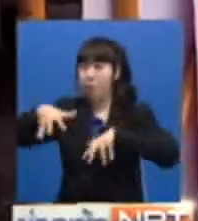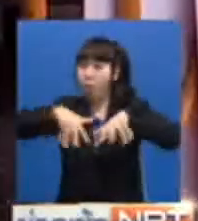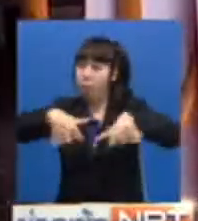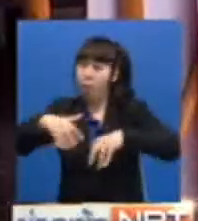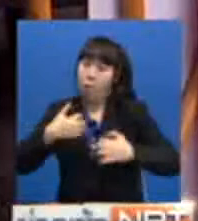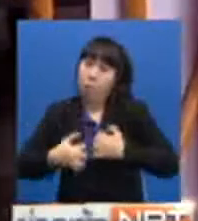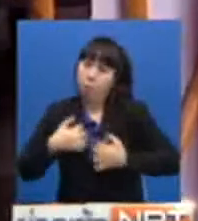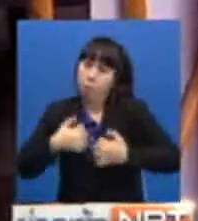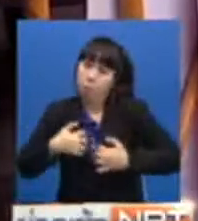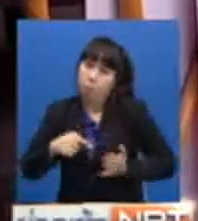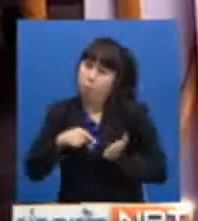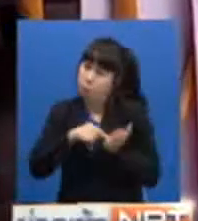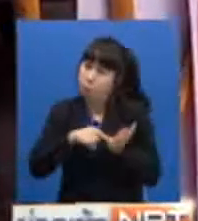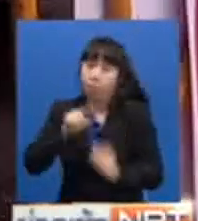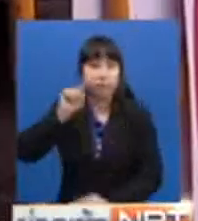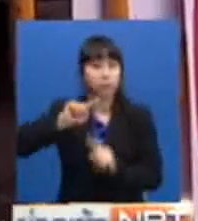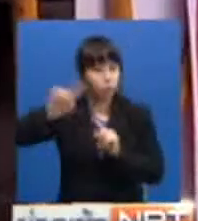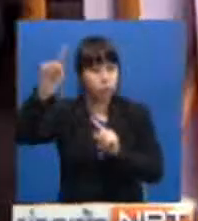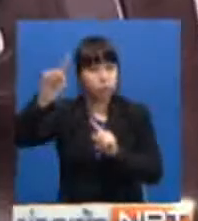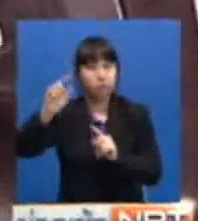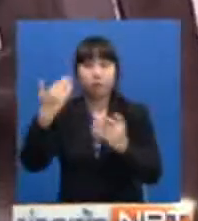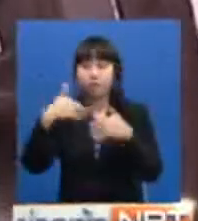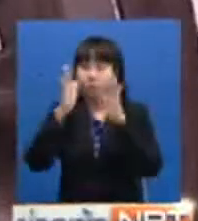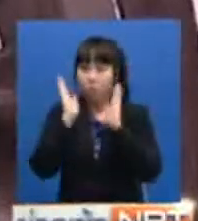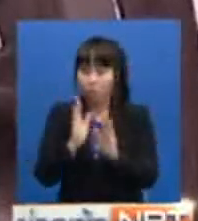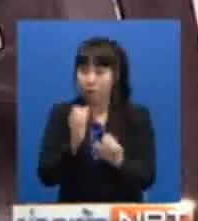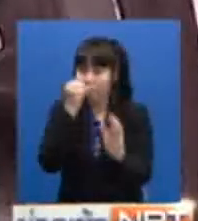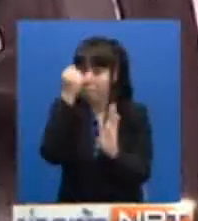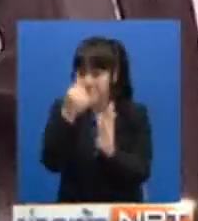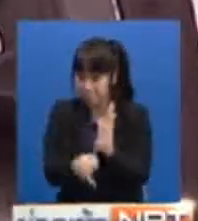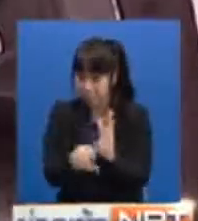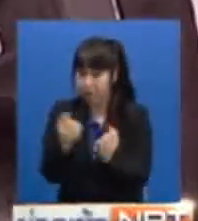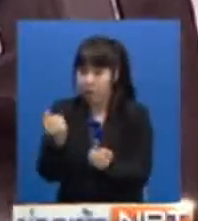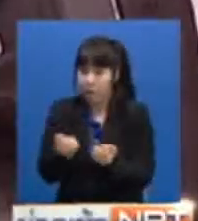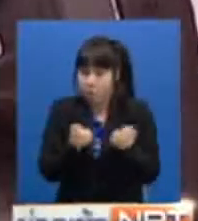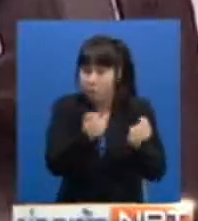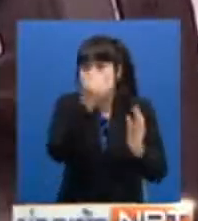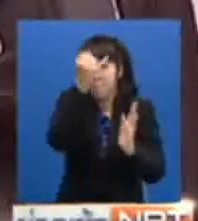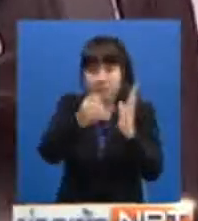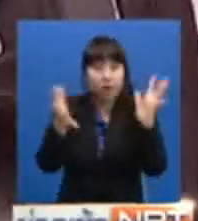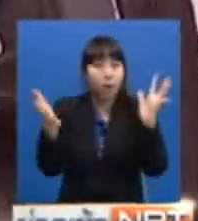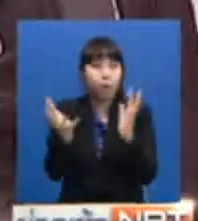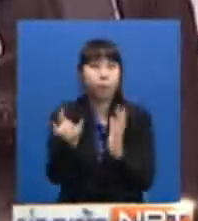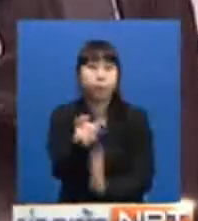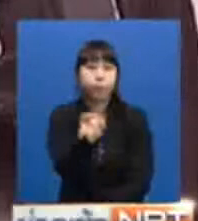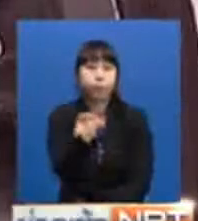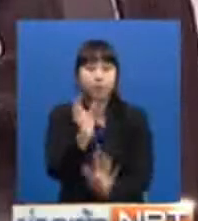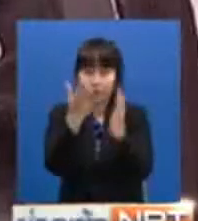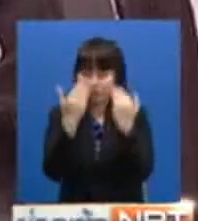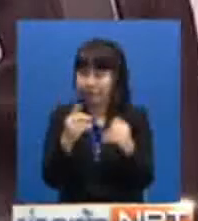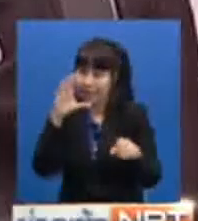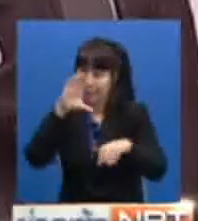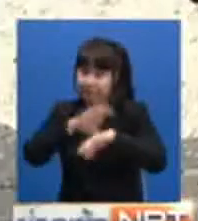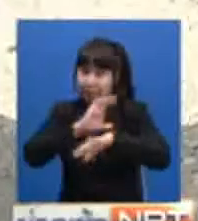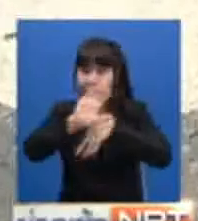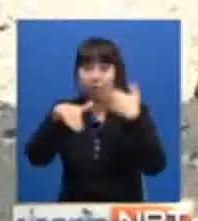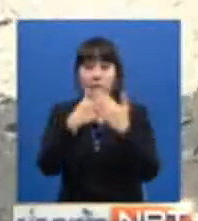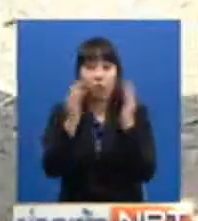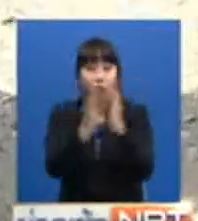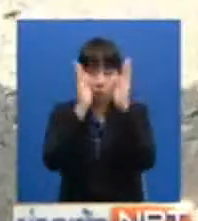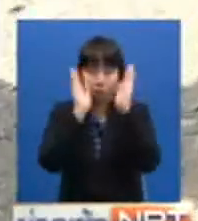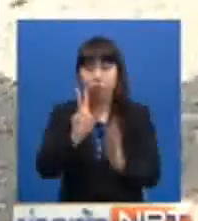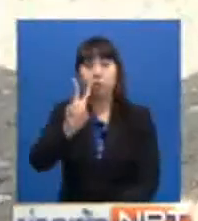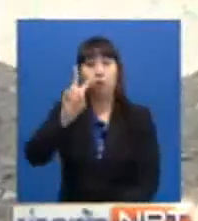ากที่สุดนอกจากนี้ยังพบว่ามีผู้กระทำความผิดกฎจราจรลดลงและขณะนี้มีการจับกลุ่มรวมทั้งสิ้นกว่า 200,000 ร